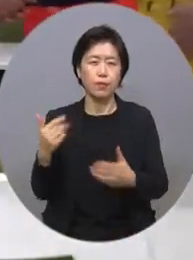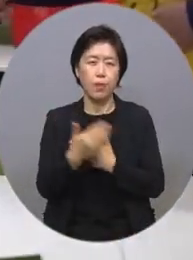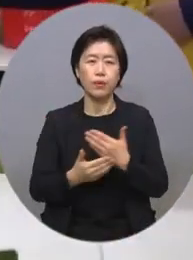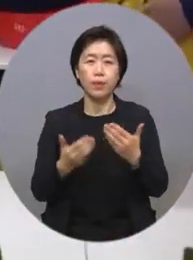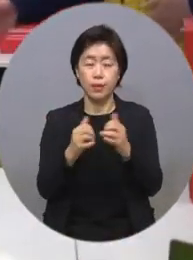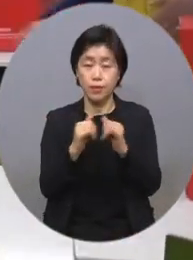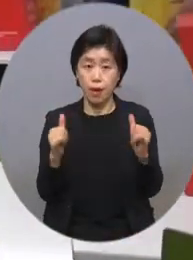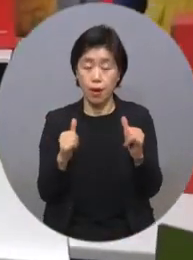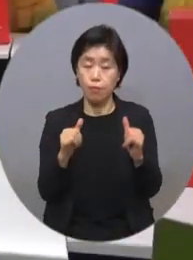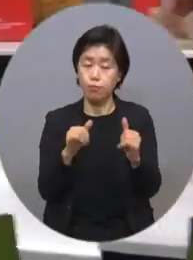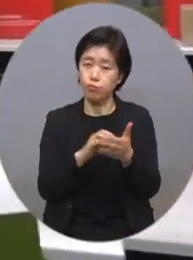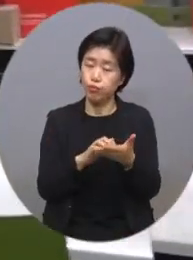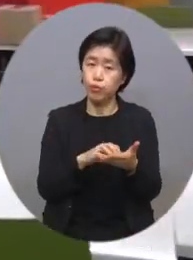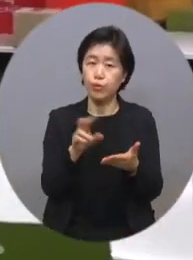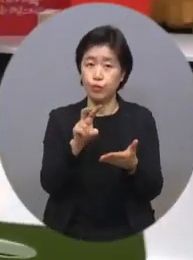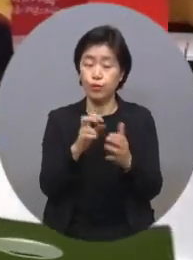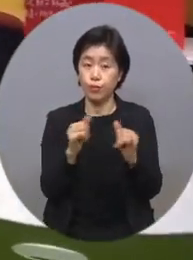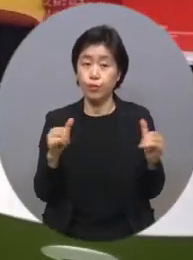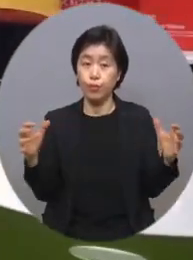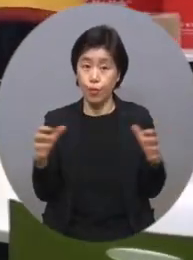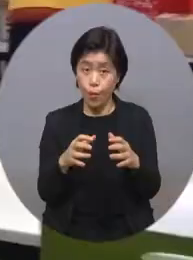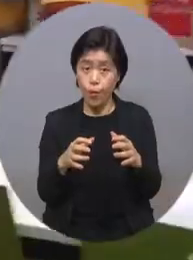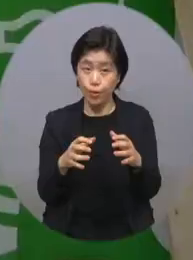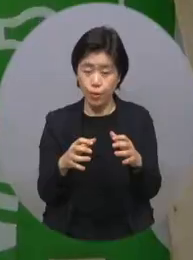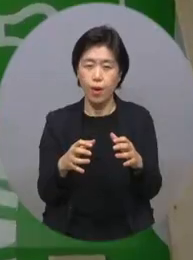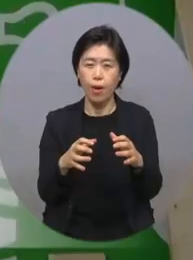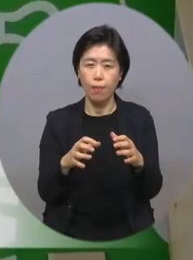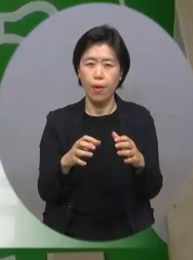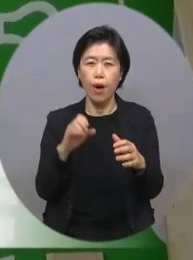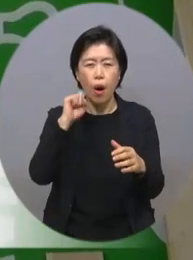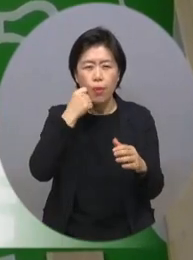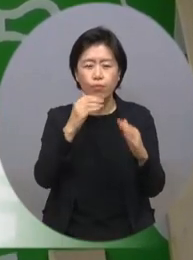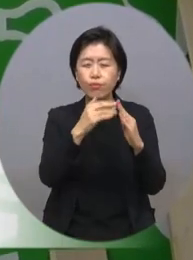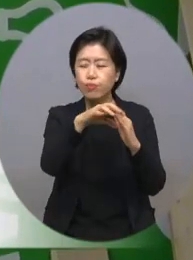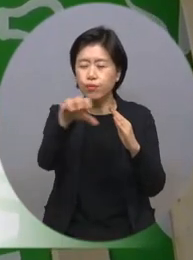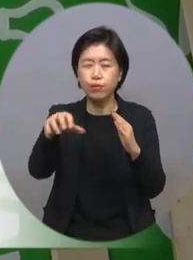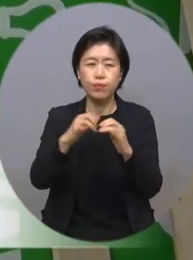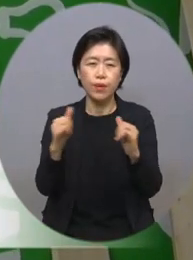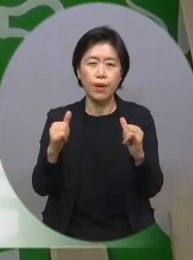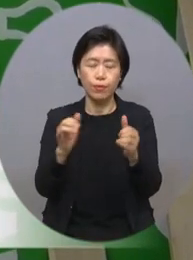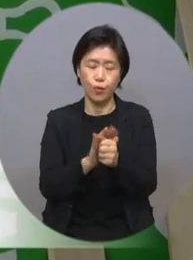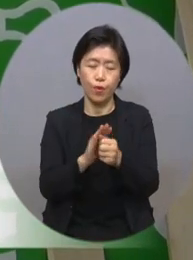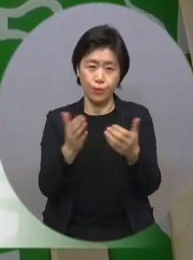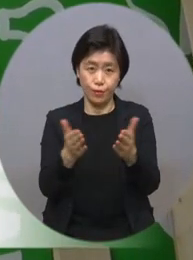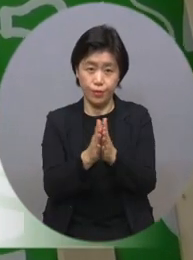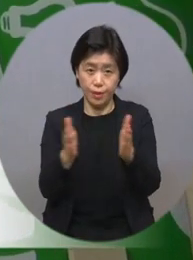이웃에게 도시락을 만들어 나눔하는 따뜻한 행사가 진행되었습니다. 팬데믹 속에 2020년